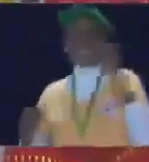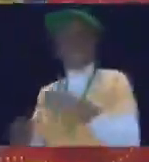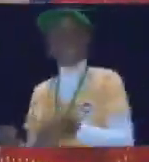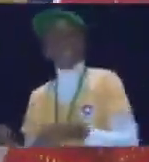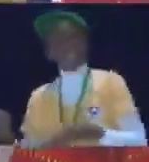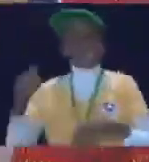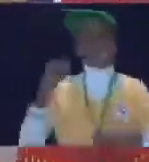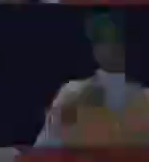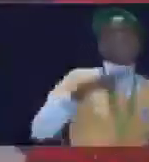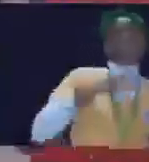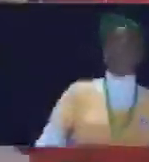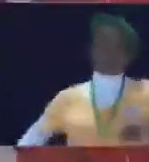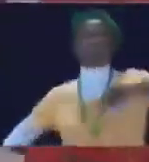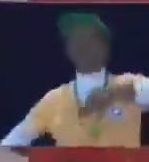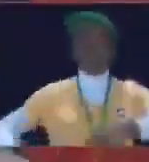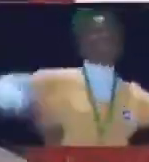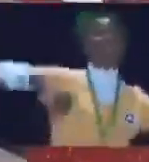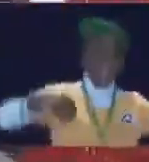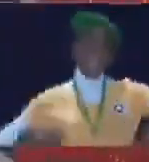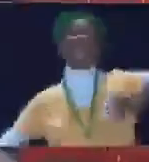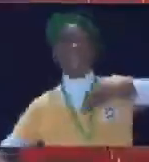bedunia, bedunia. Let's go, come